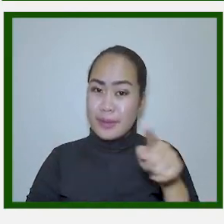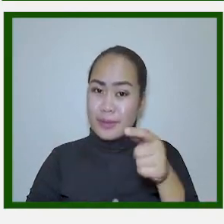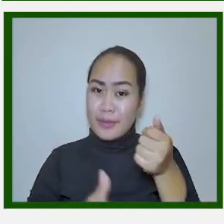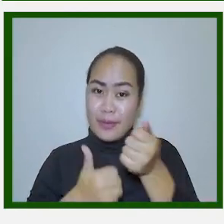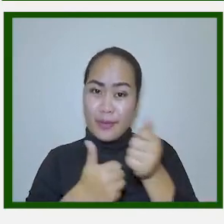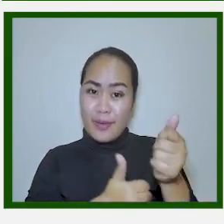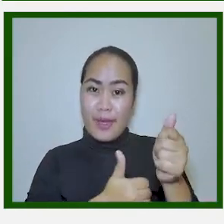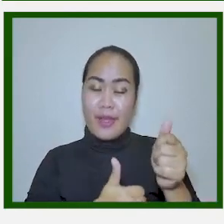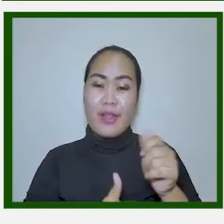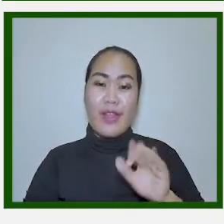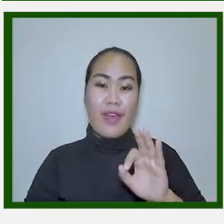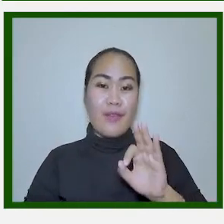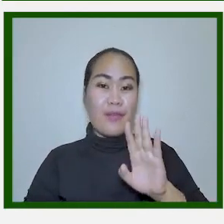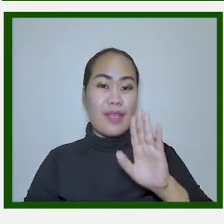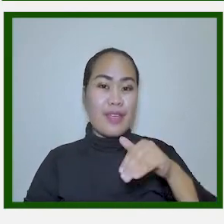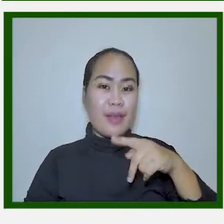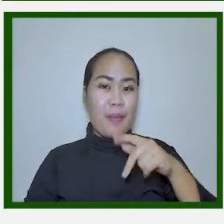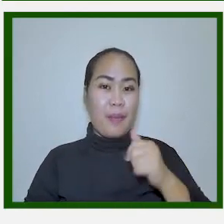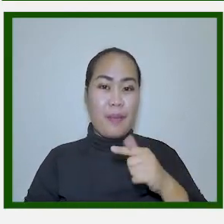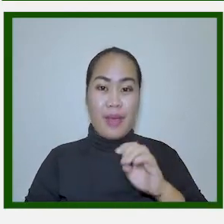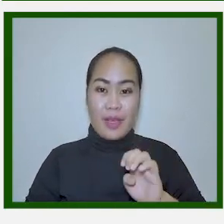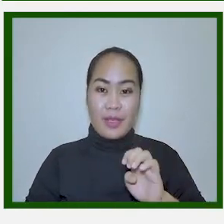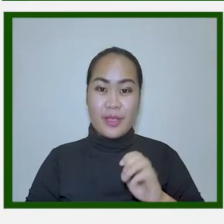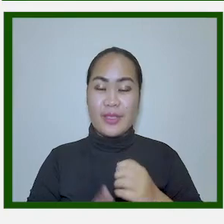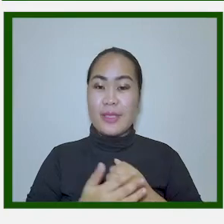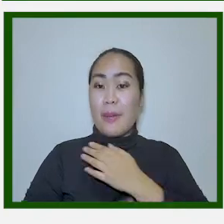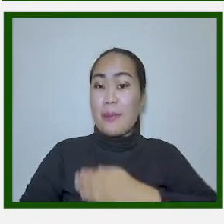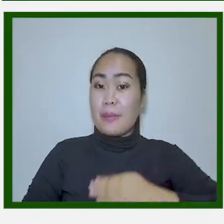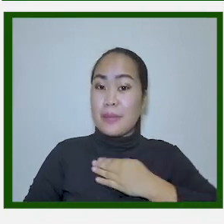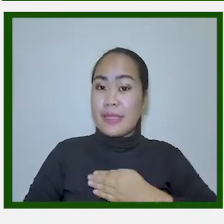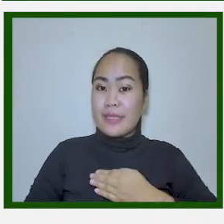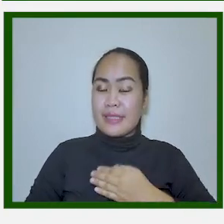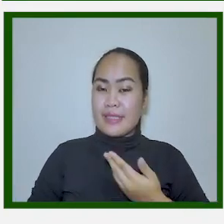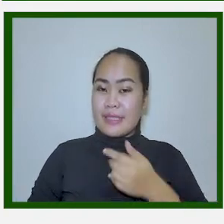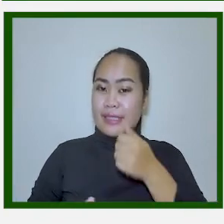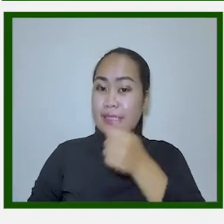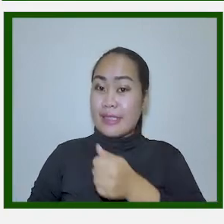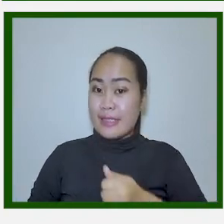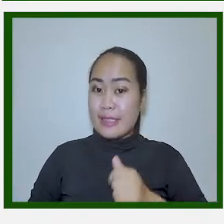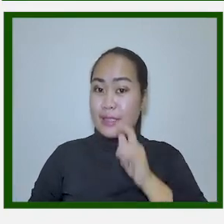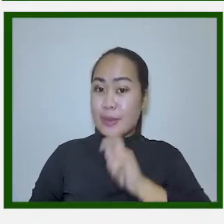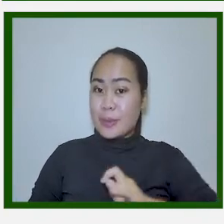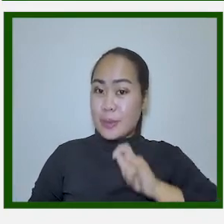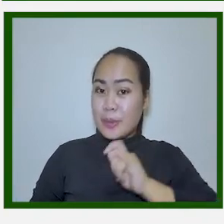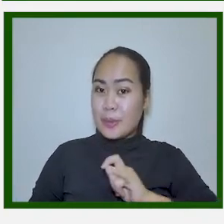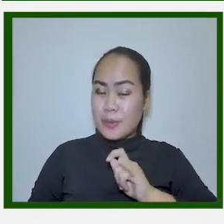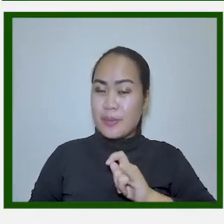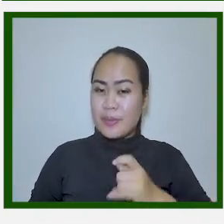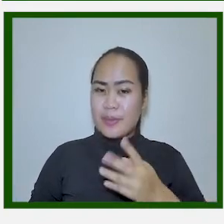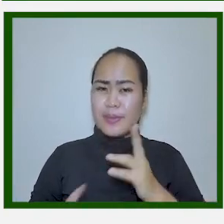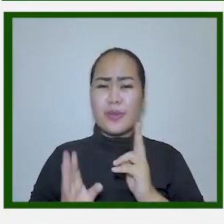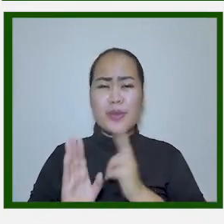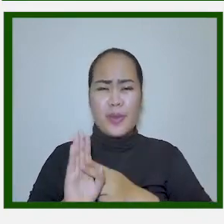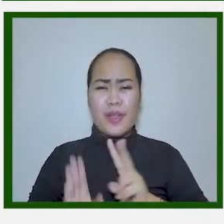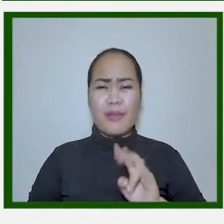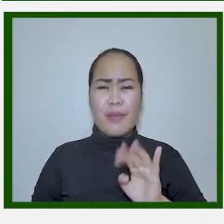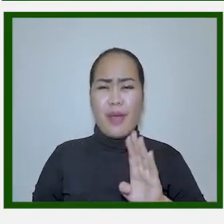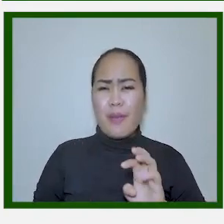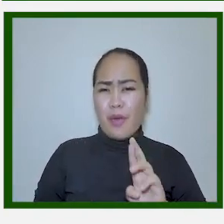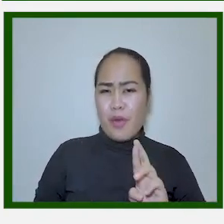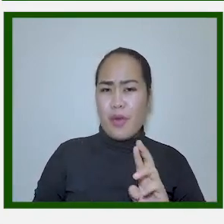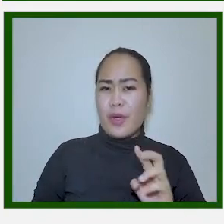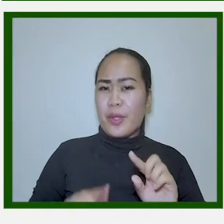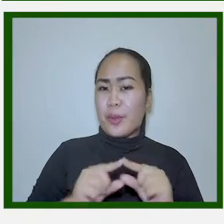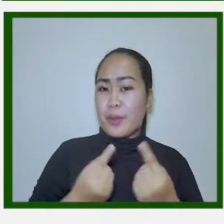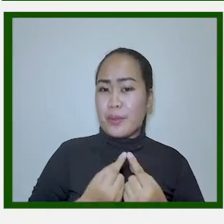Please subscribe to our YouTube channel. Please join our Viber community group. And of course, no, please do visit our official